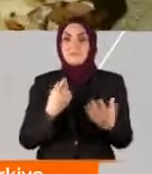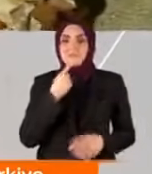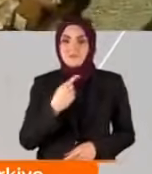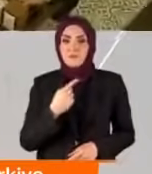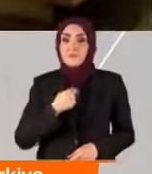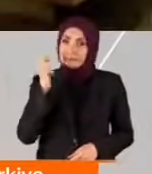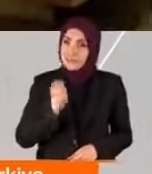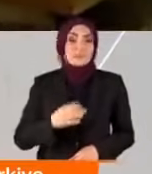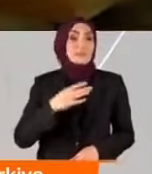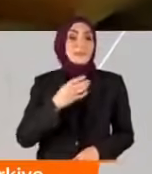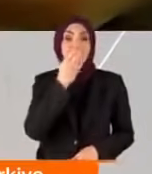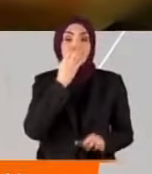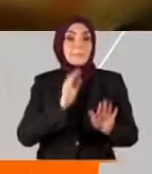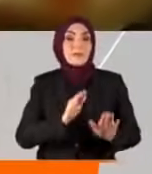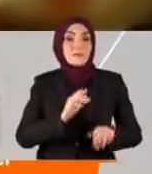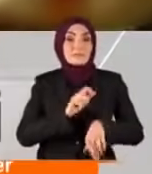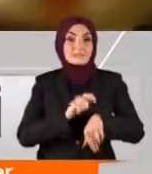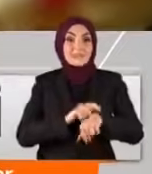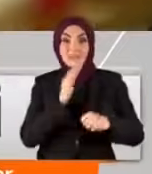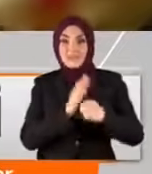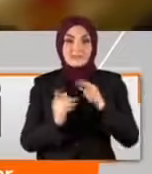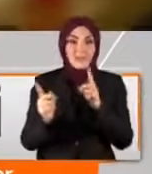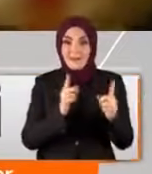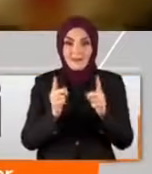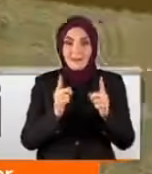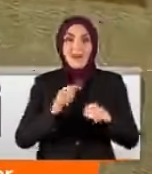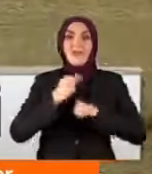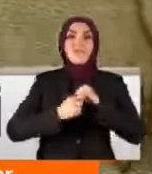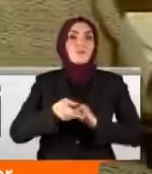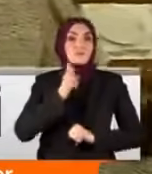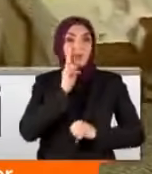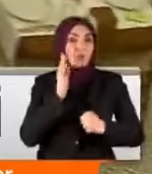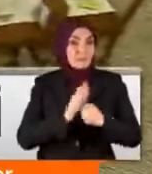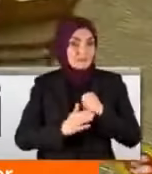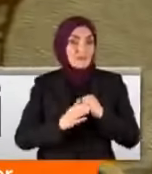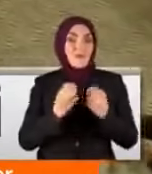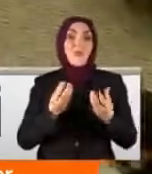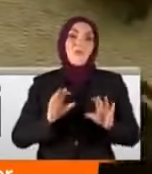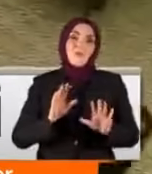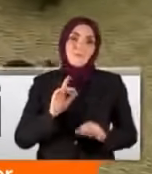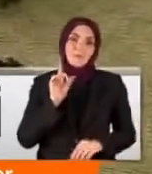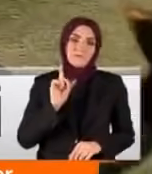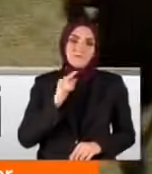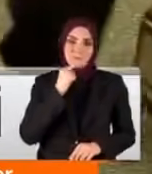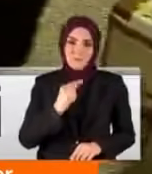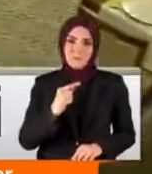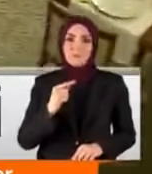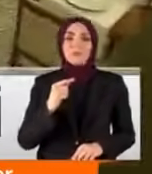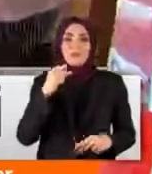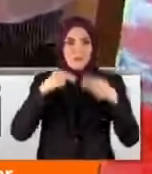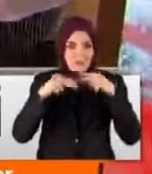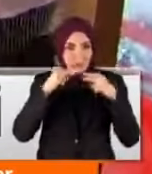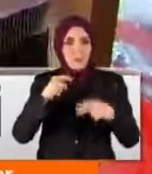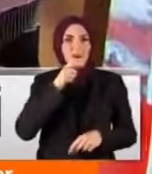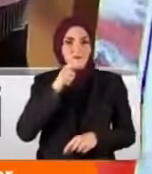beklentimiz zaman kısıtlaması ve hafta sonu kısıtlaması olmaması. Restoran ve kafeler uzun süredir kapalı. Sadece